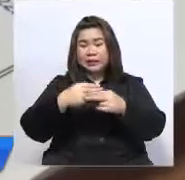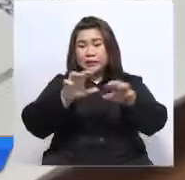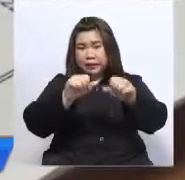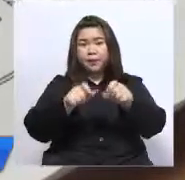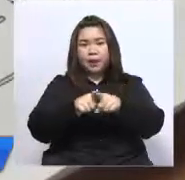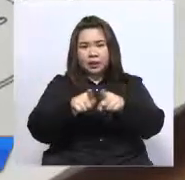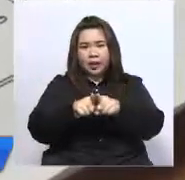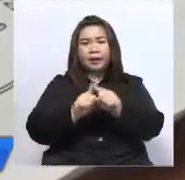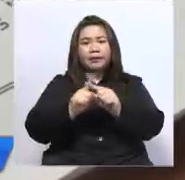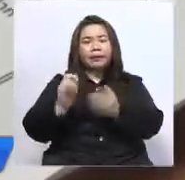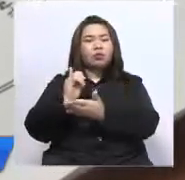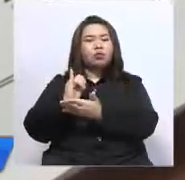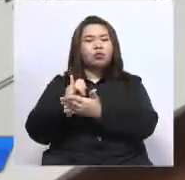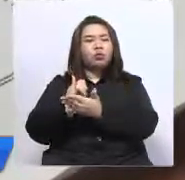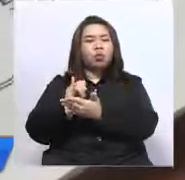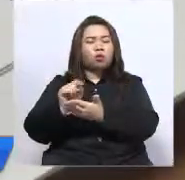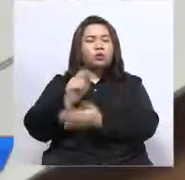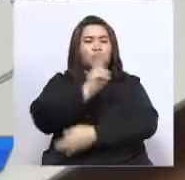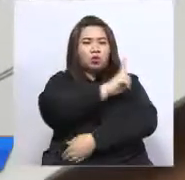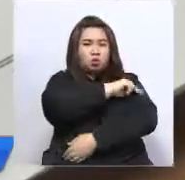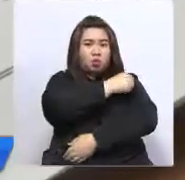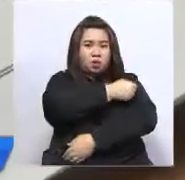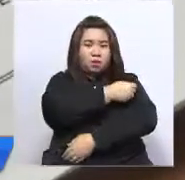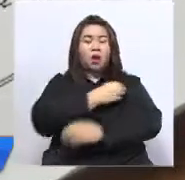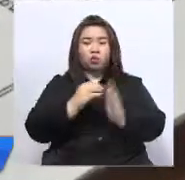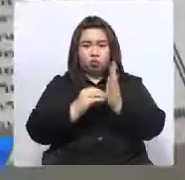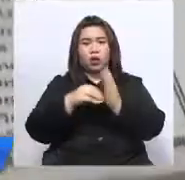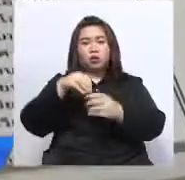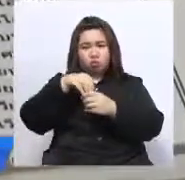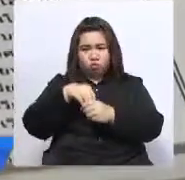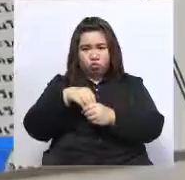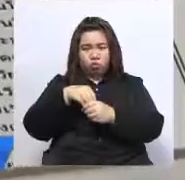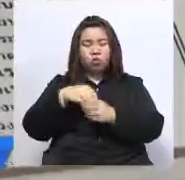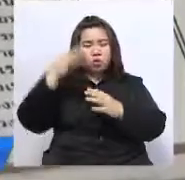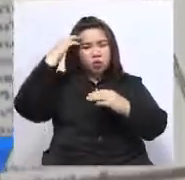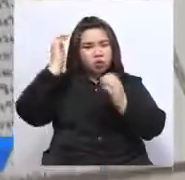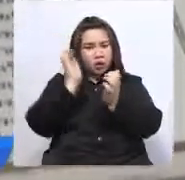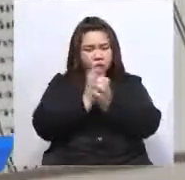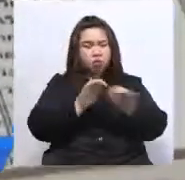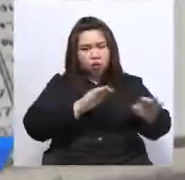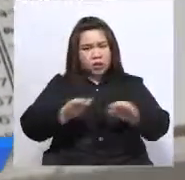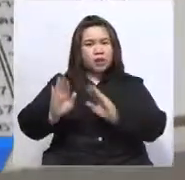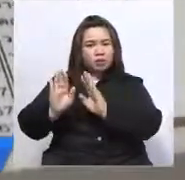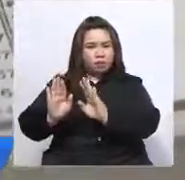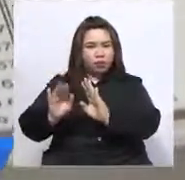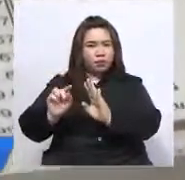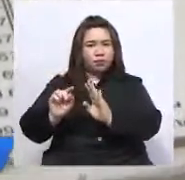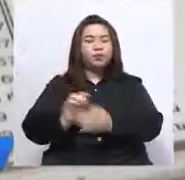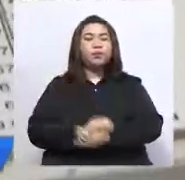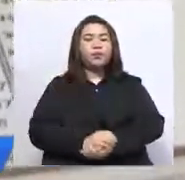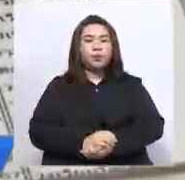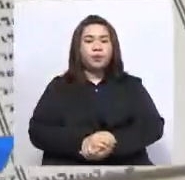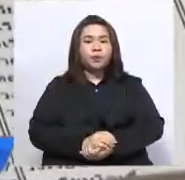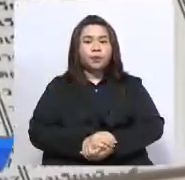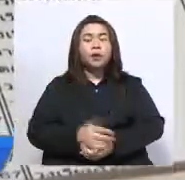ำลังพักรักษาตัวอยู่ที่โรงพยาบาลแห่งหนึ่งในกรุงเทพมหานครซึ่งตำรวจก็ได้เตรียมอายัดตัวไว้แล้วนะคะขณะ